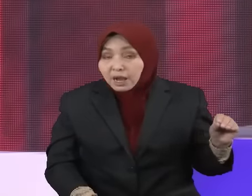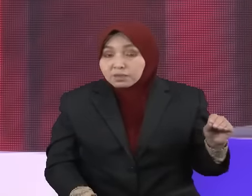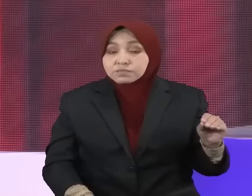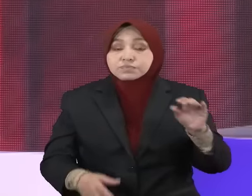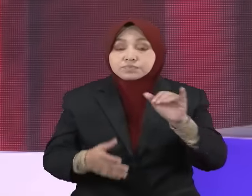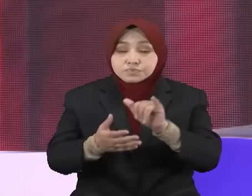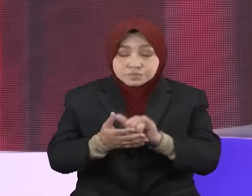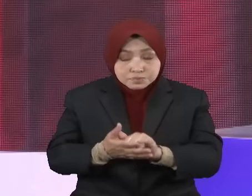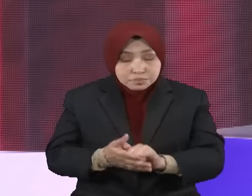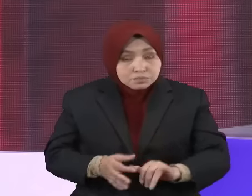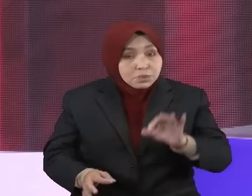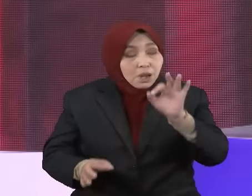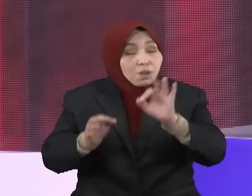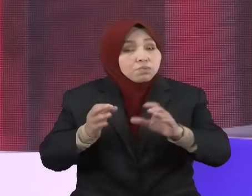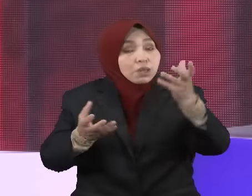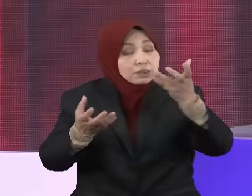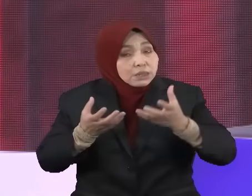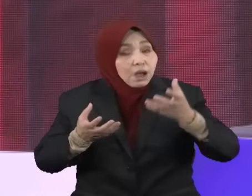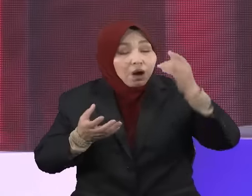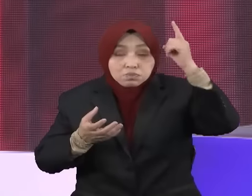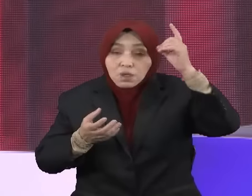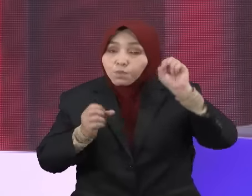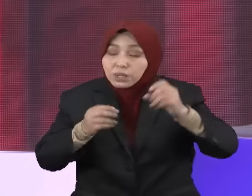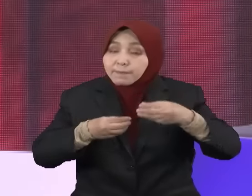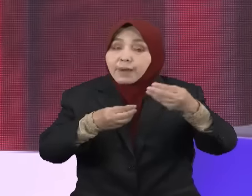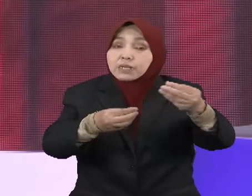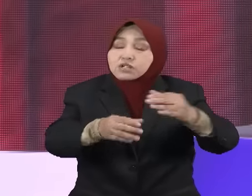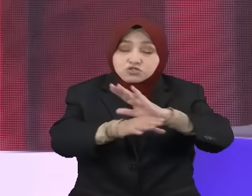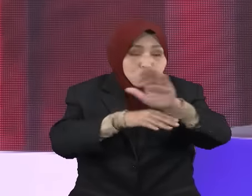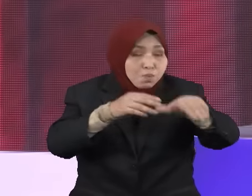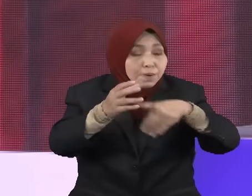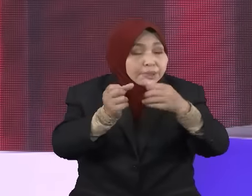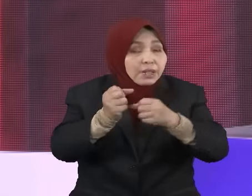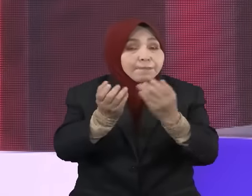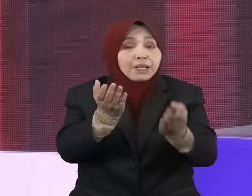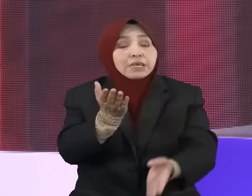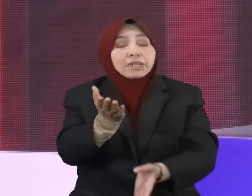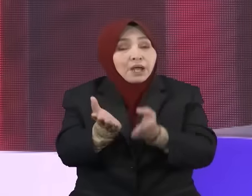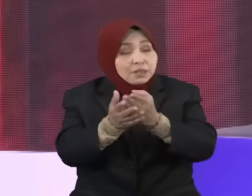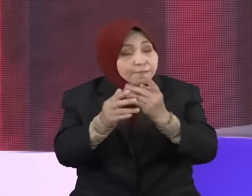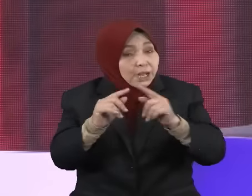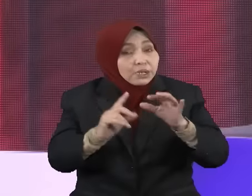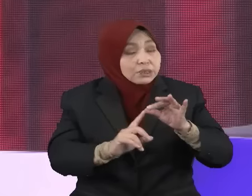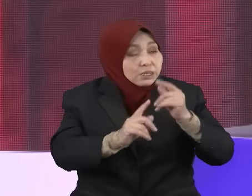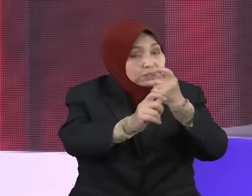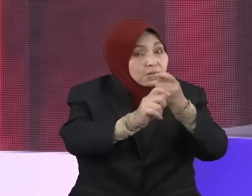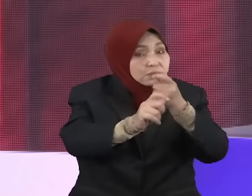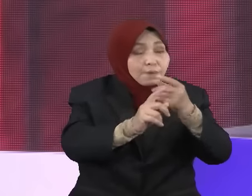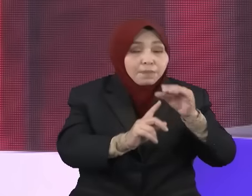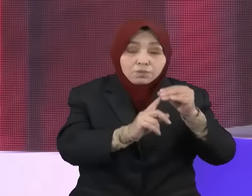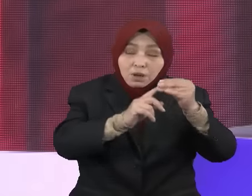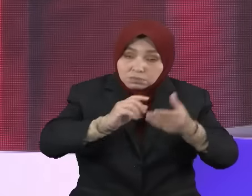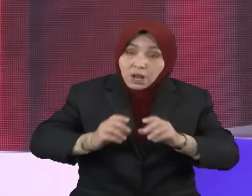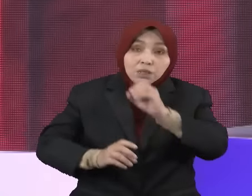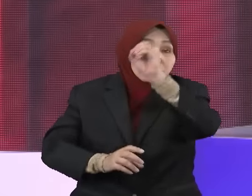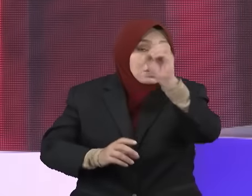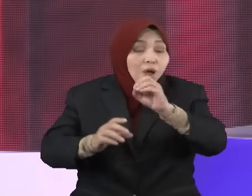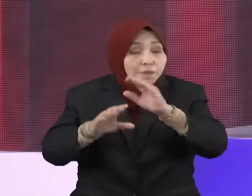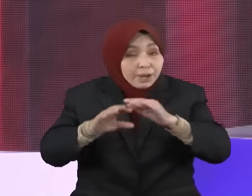hadakum ajma'in. Kalau Allah nak, Allah boleh bagi semua mendapat hidayah, tetapi ada ketentuan yang Allah bekal tawarkan pada